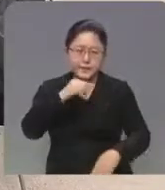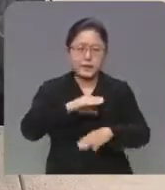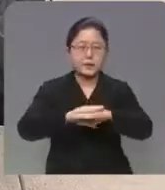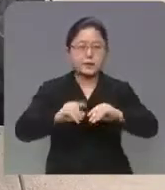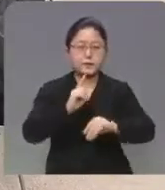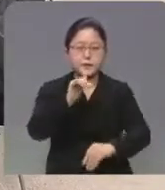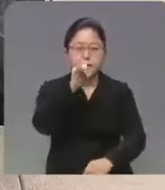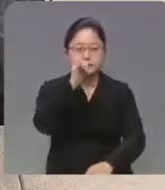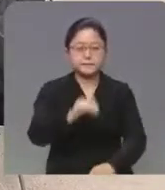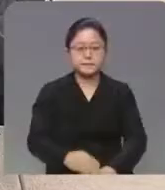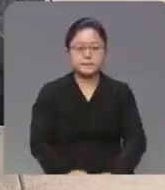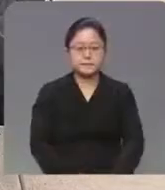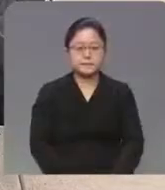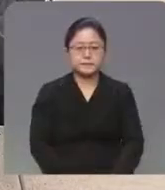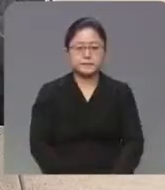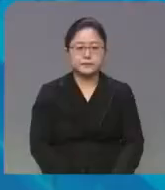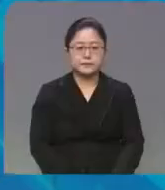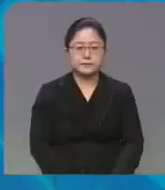대응하겠다고 말했습니다.